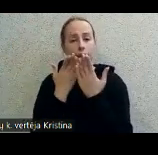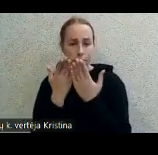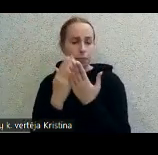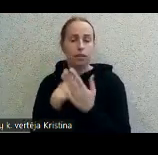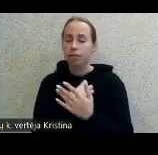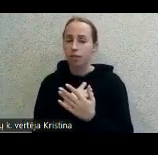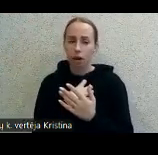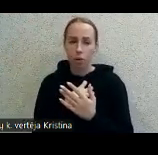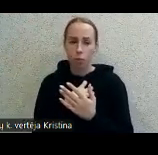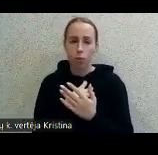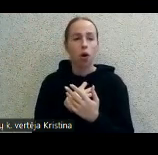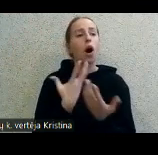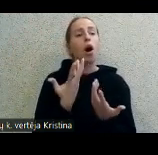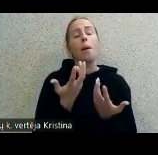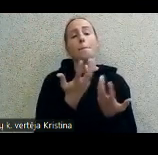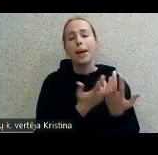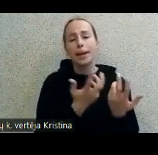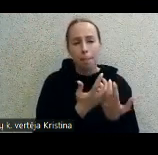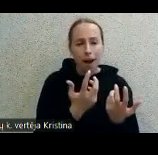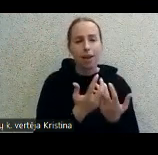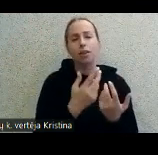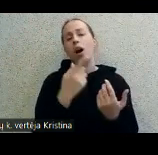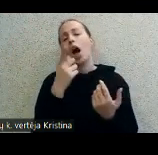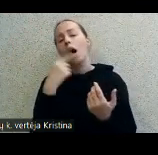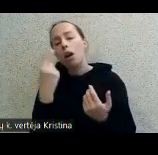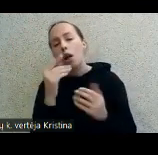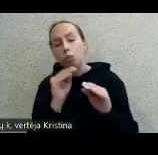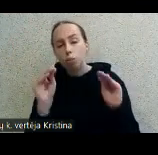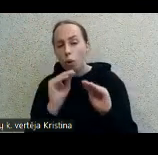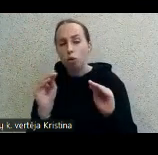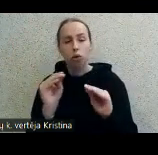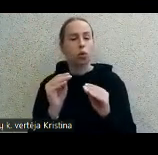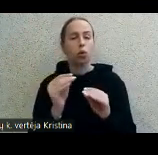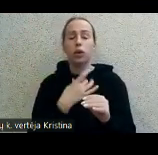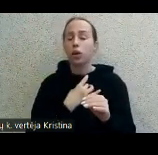tiek matematikos, tiek kalbų mokytojams. Ir